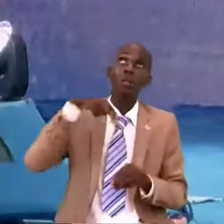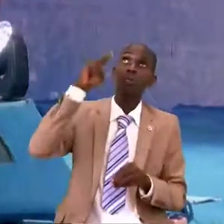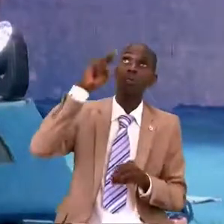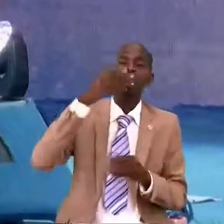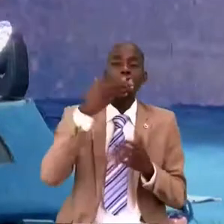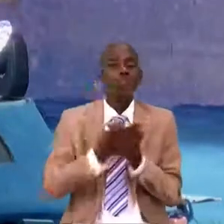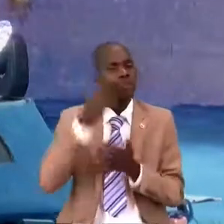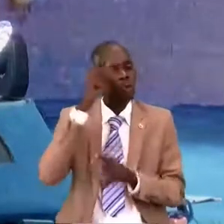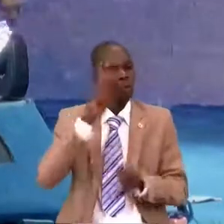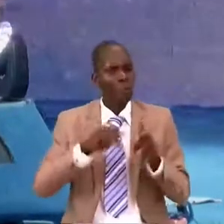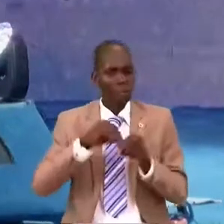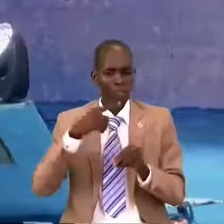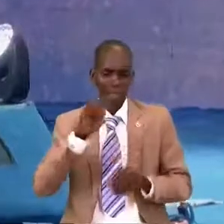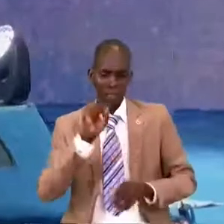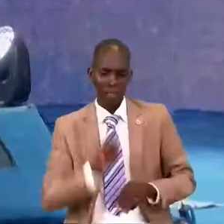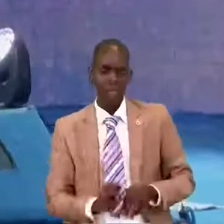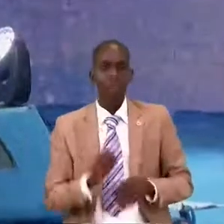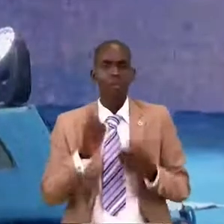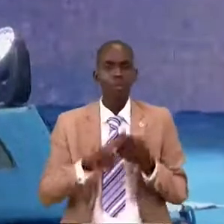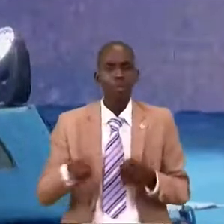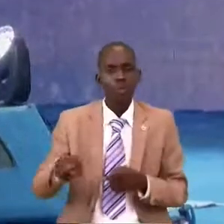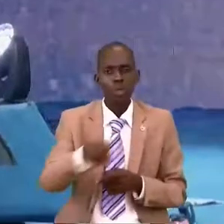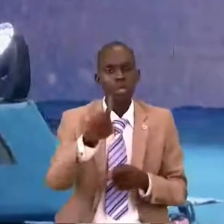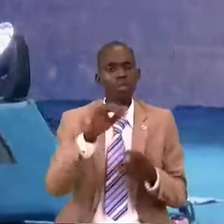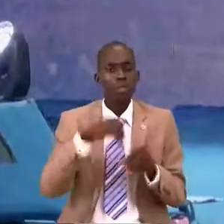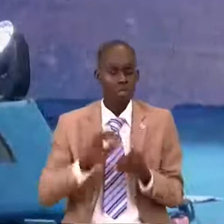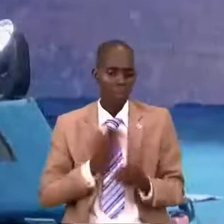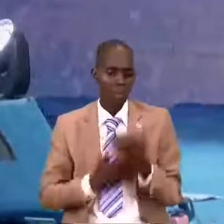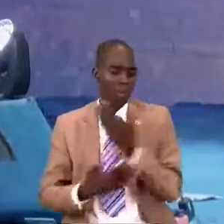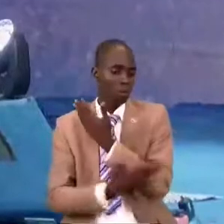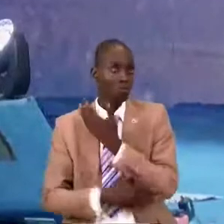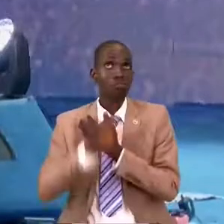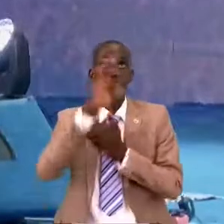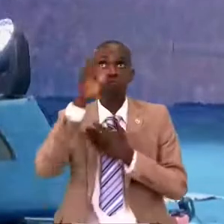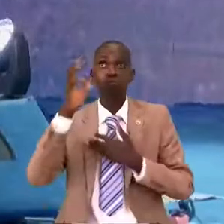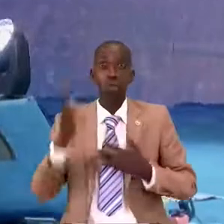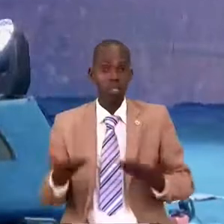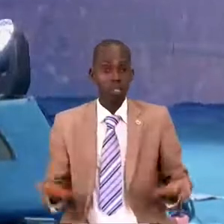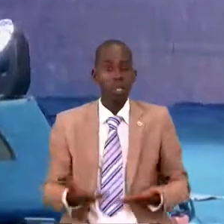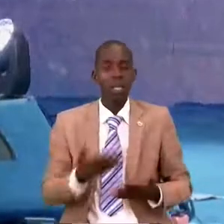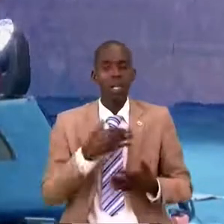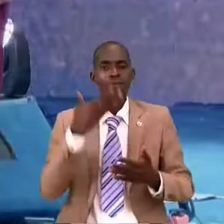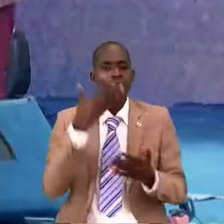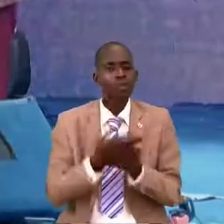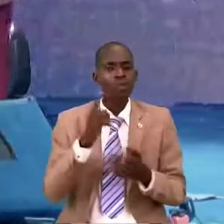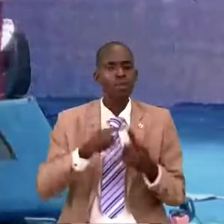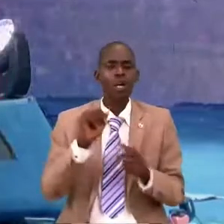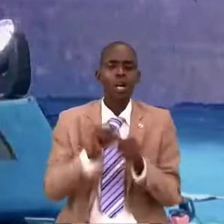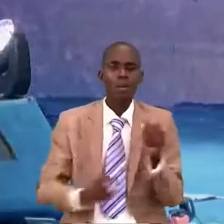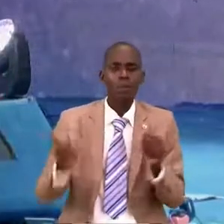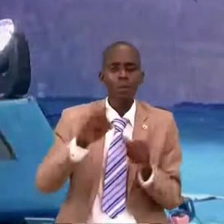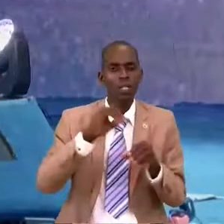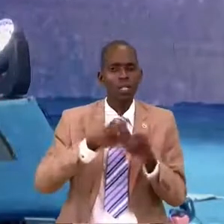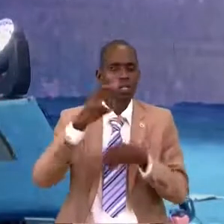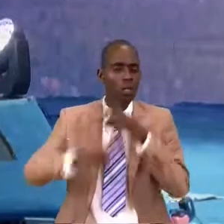eux partout dans le monde, il est bon envers tous dans chaque nation. L'Éternel est bon envers